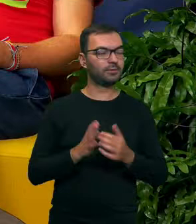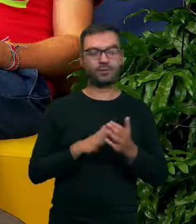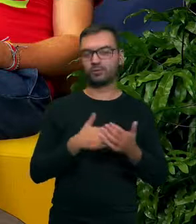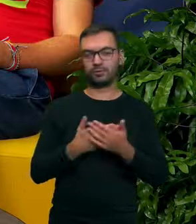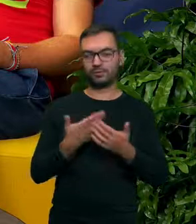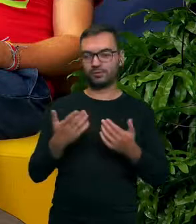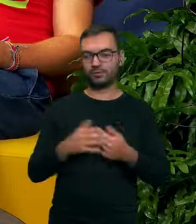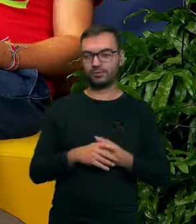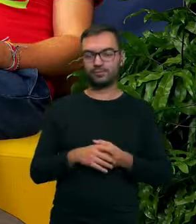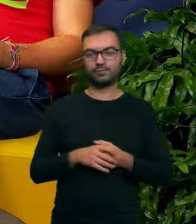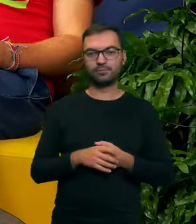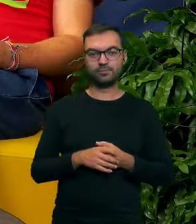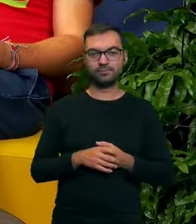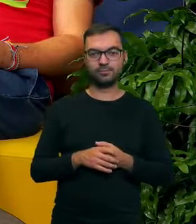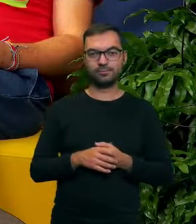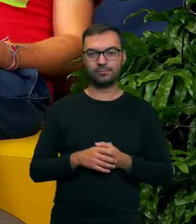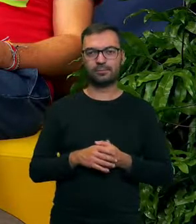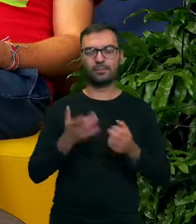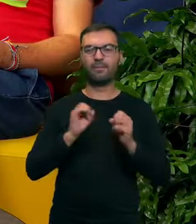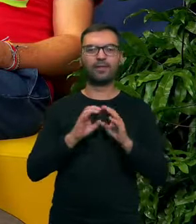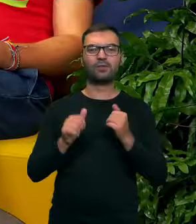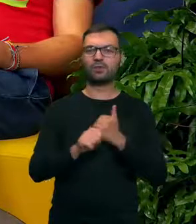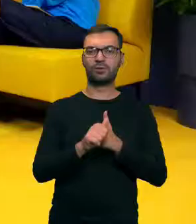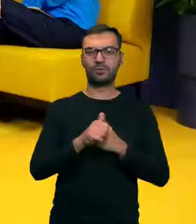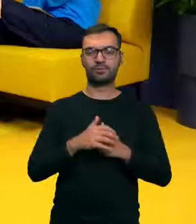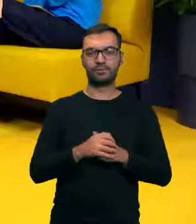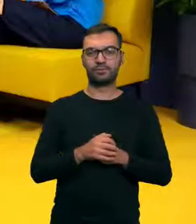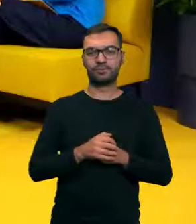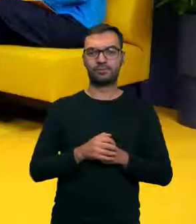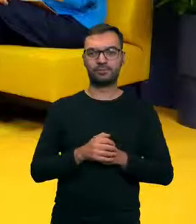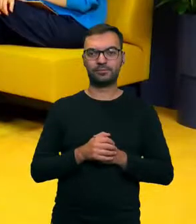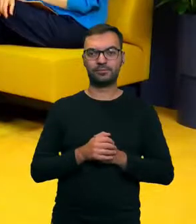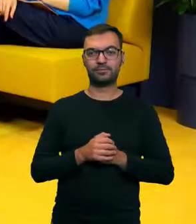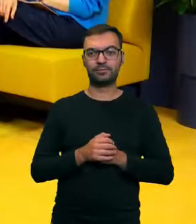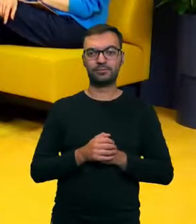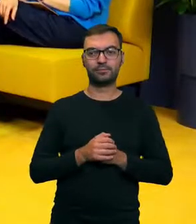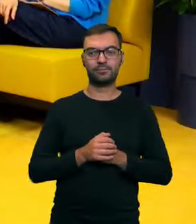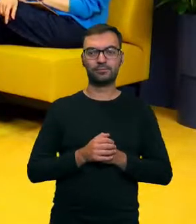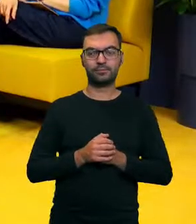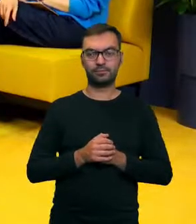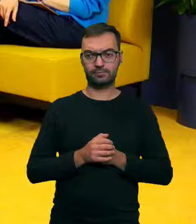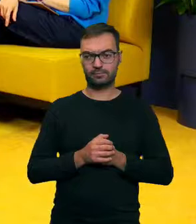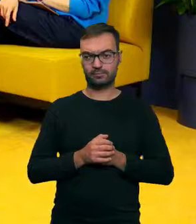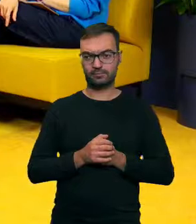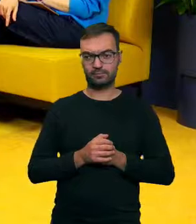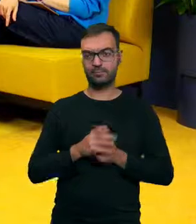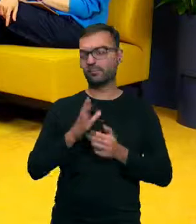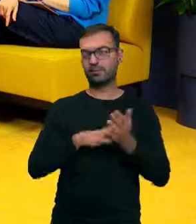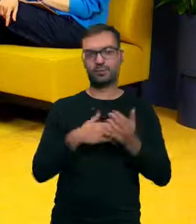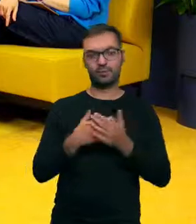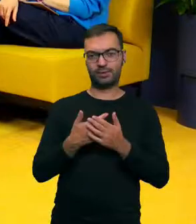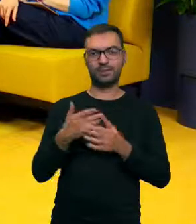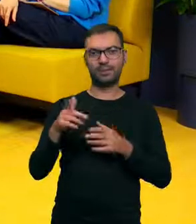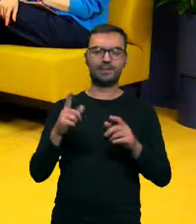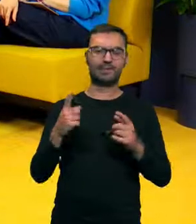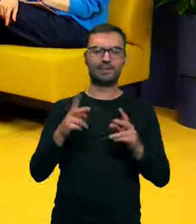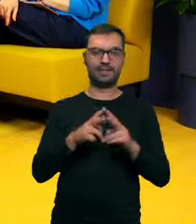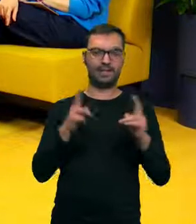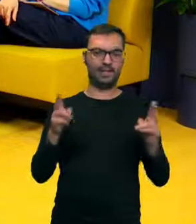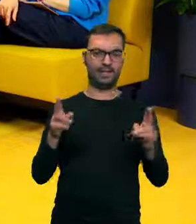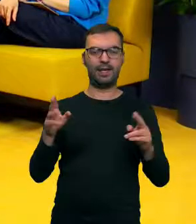przykładu może, żeby dookreślić tę sytuację, o co chodzi, że można się znaleźć w scenie z partnerem,